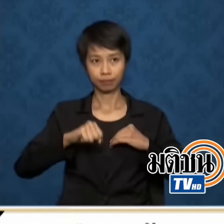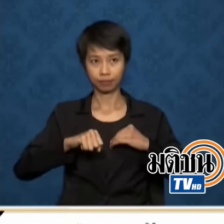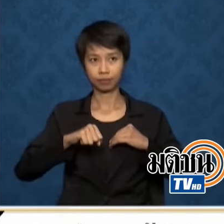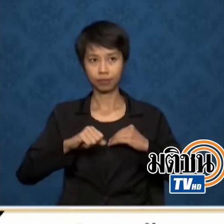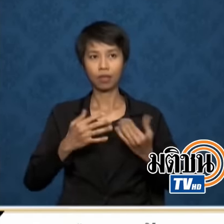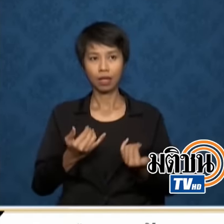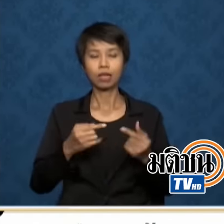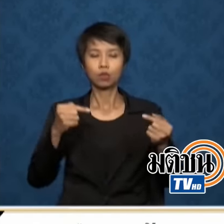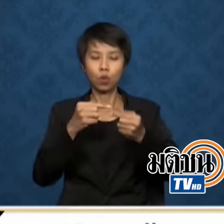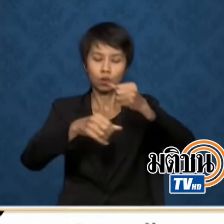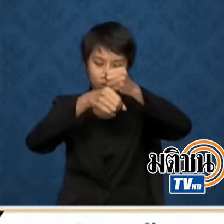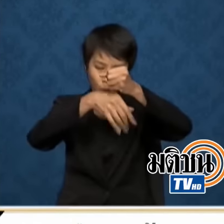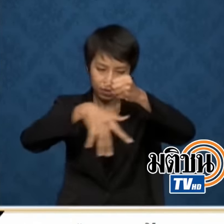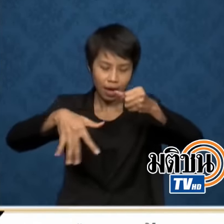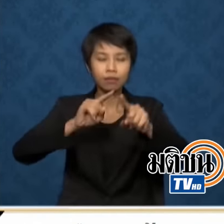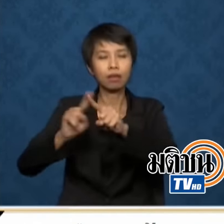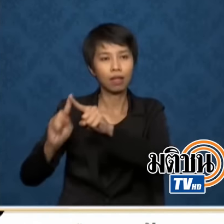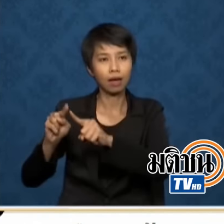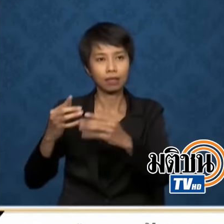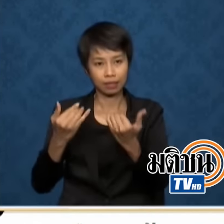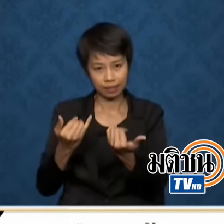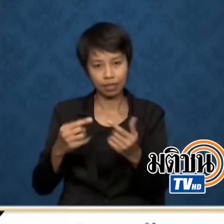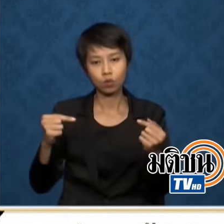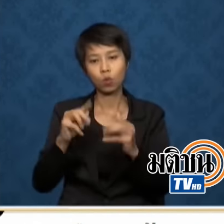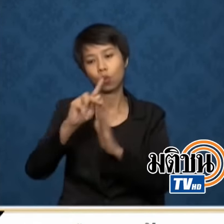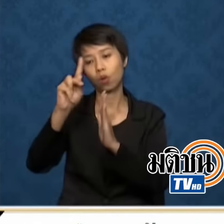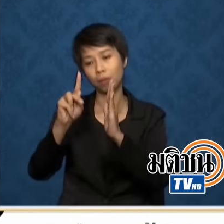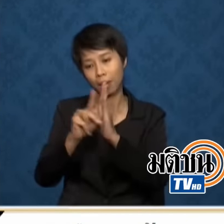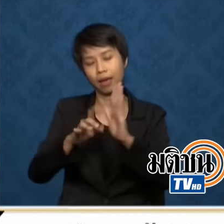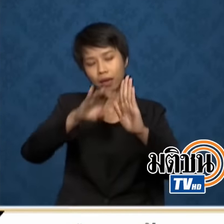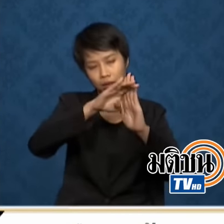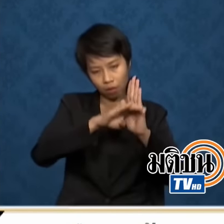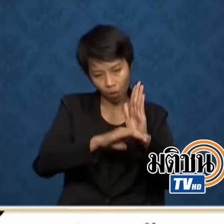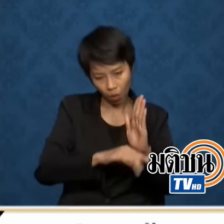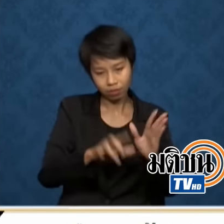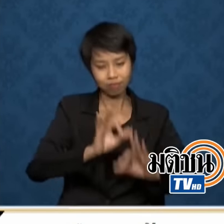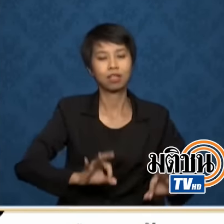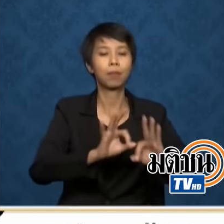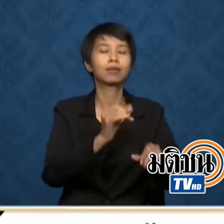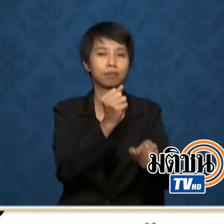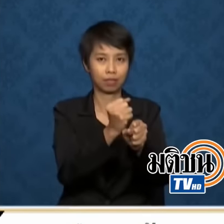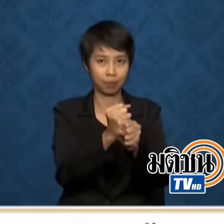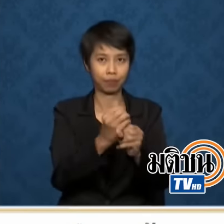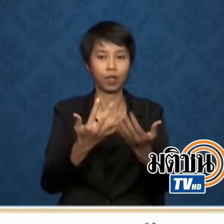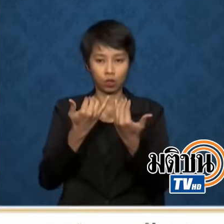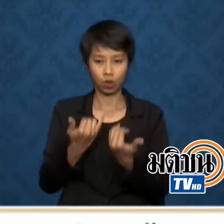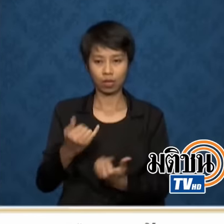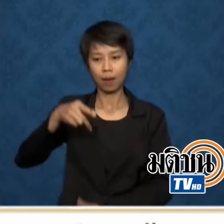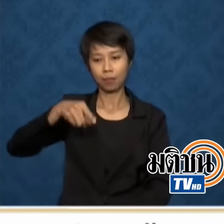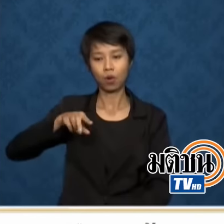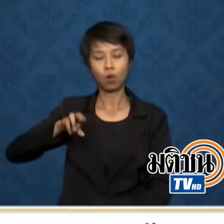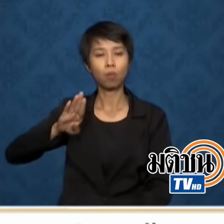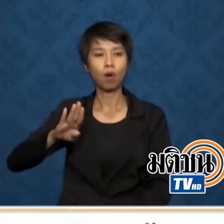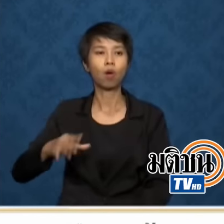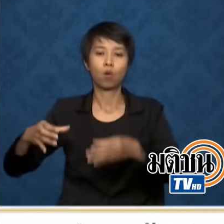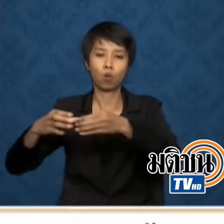โครงสร้างนะครับแน่นอนครับขั้นตอนทางกฎหมายเนี่ยมันมีความจำเป็นต้องทำอยู่ขณะนี้เนี่ยตัวพ.ร.บ.เรื่องของทักก้าเองนะ